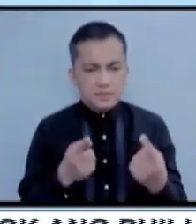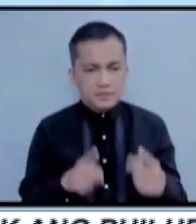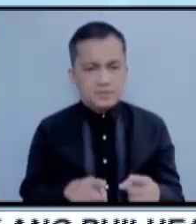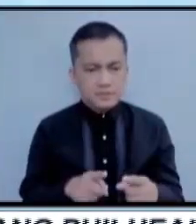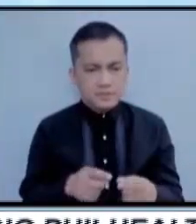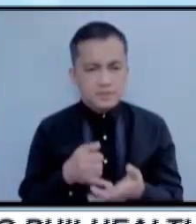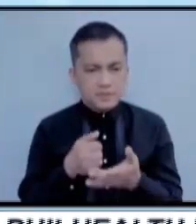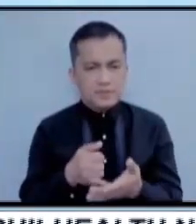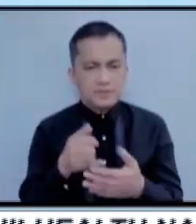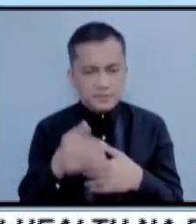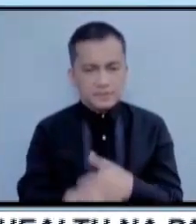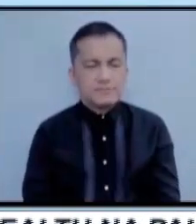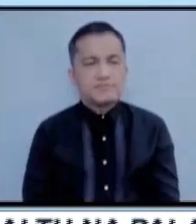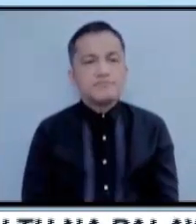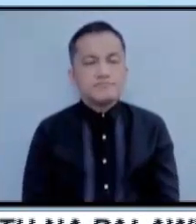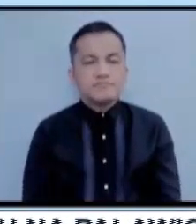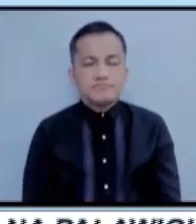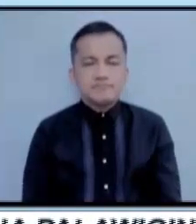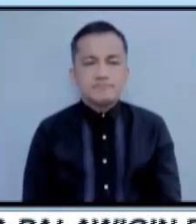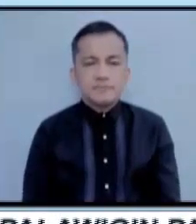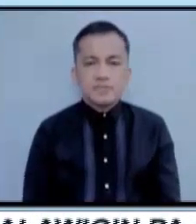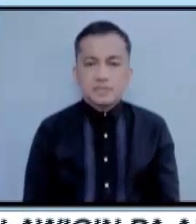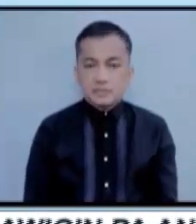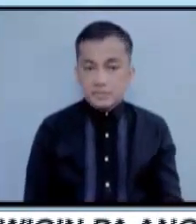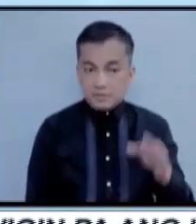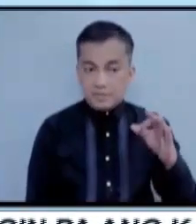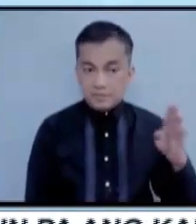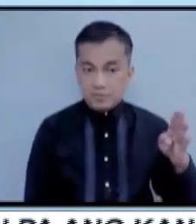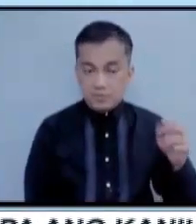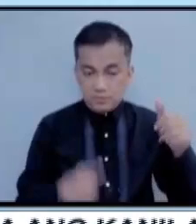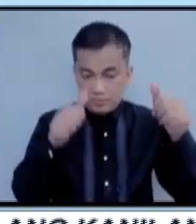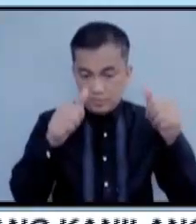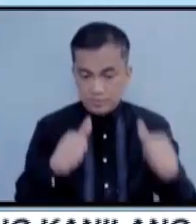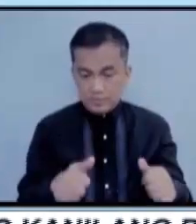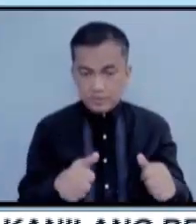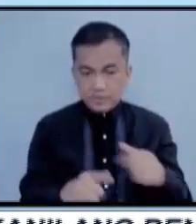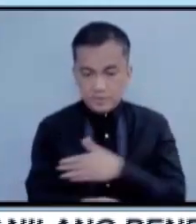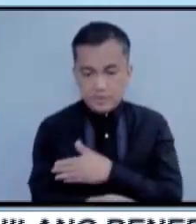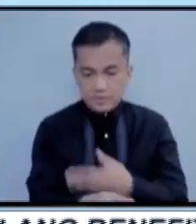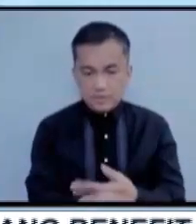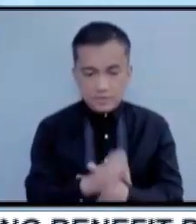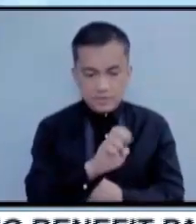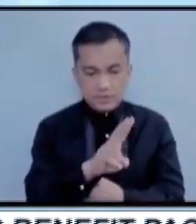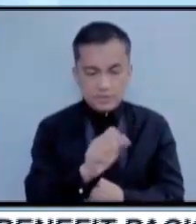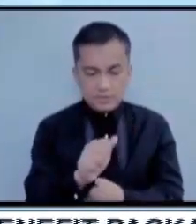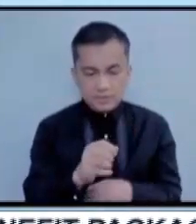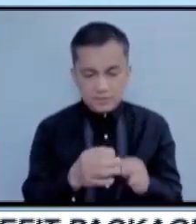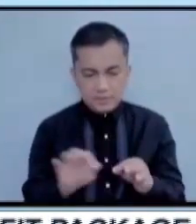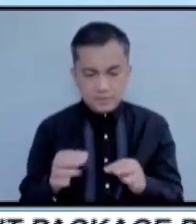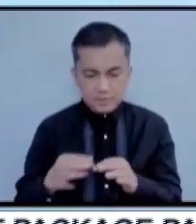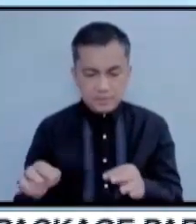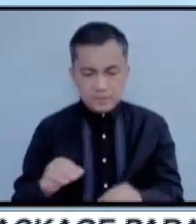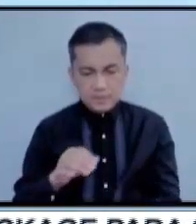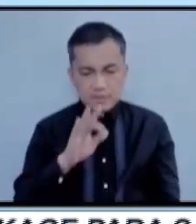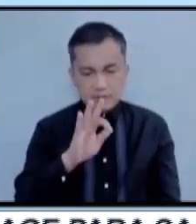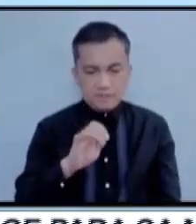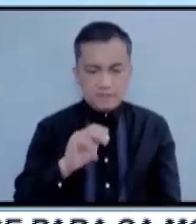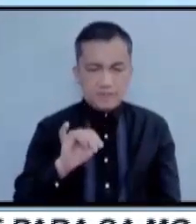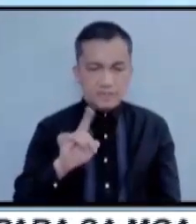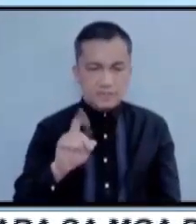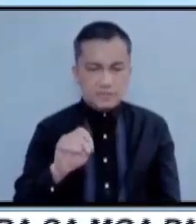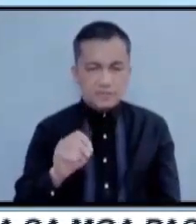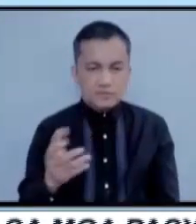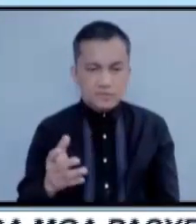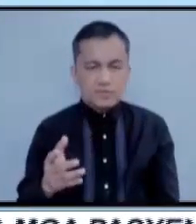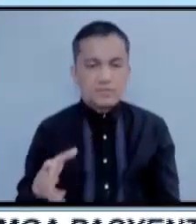Night At isa pang Facebook post ay naglabas ulit ng statement ng anak ni Eva Daren na si Fernando de penya kung saan ay tinanggap nila